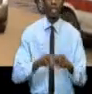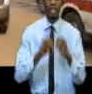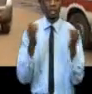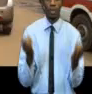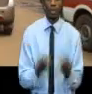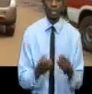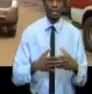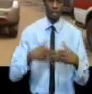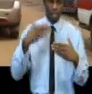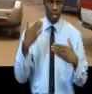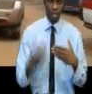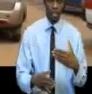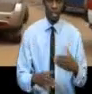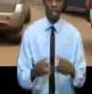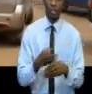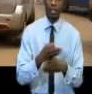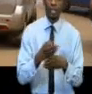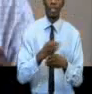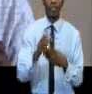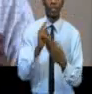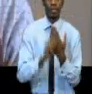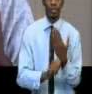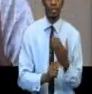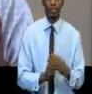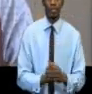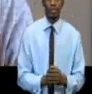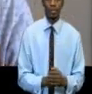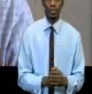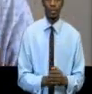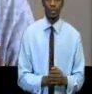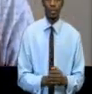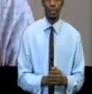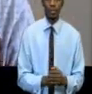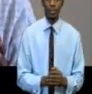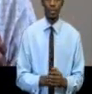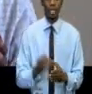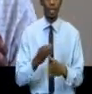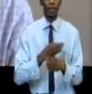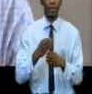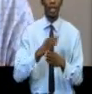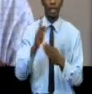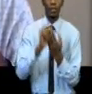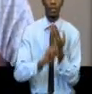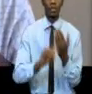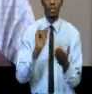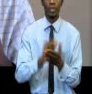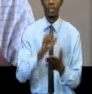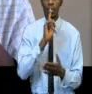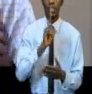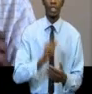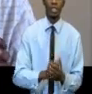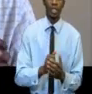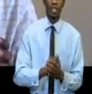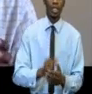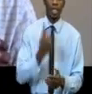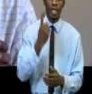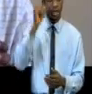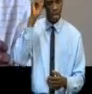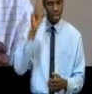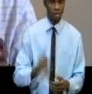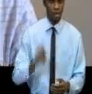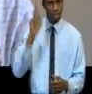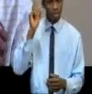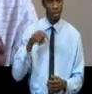toute l'étendue de la ville de Lubumbashi. Le recyclage est obligatoire pour tout chauffeur. C'est ce que nous voulons le rappeler